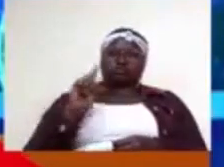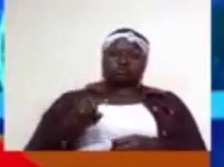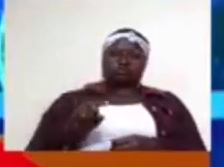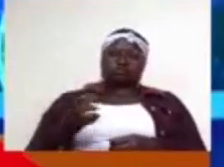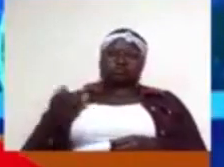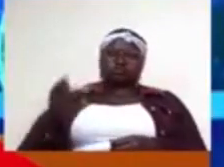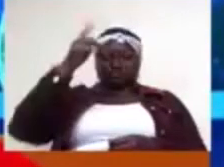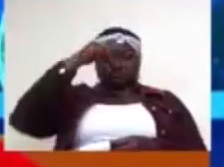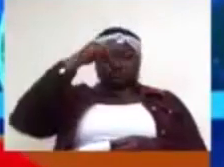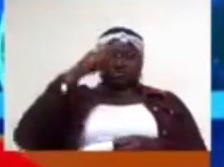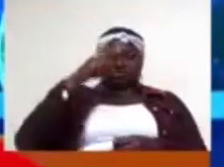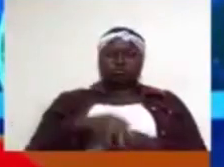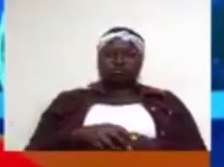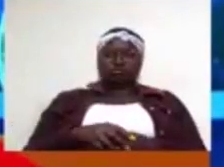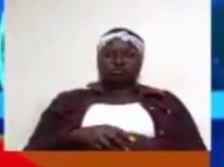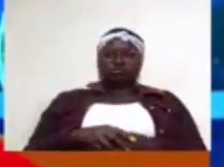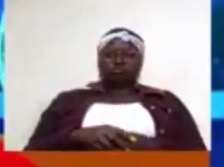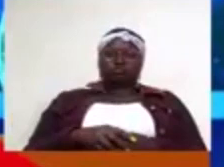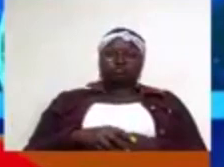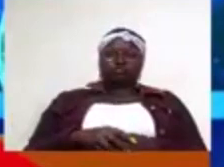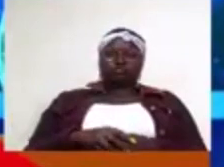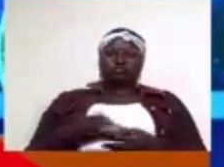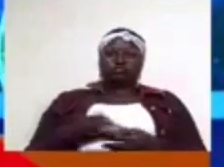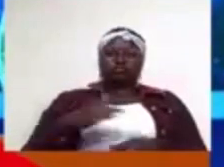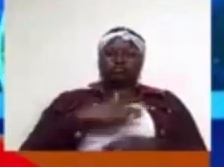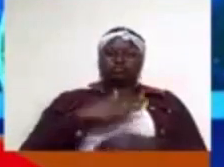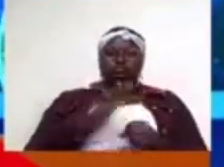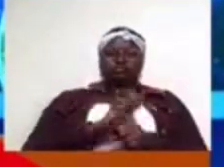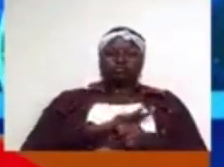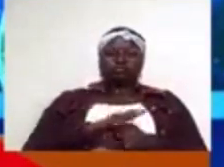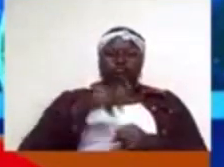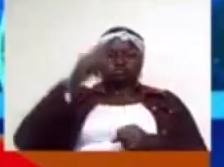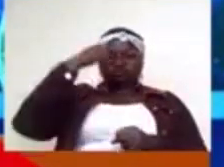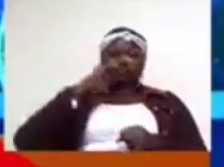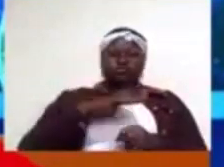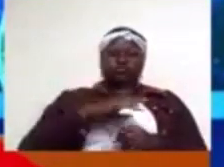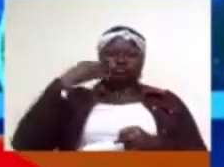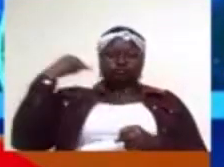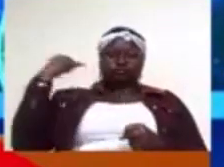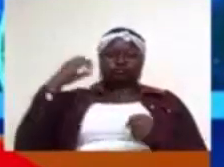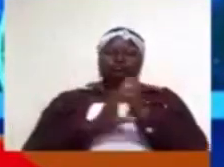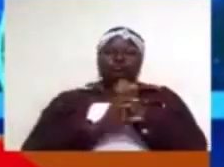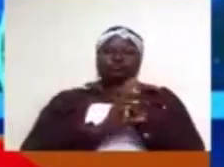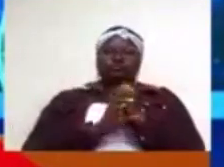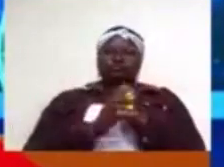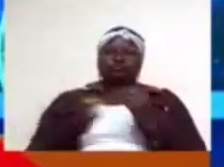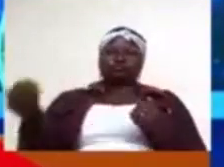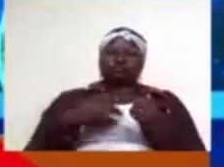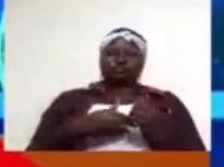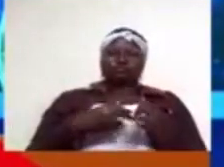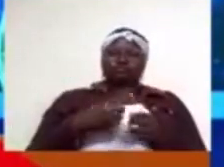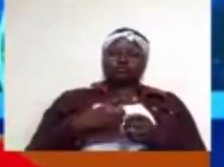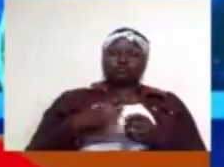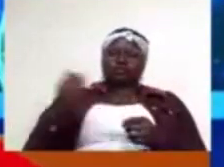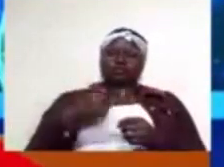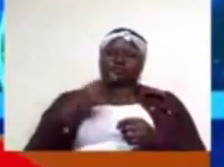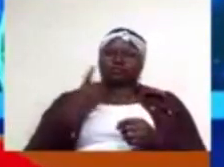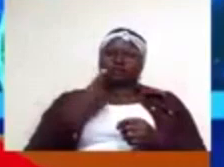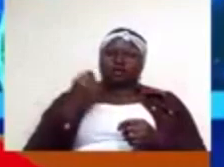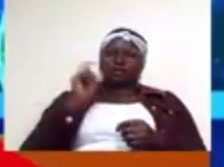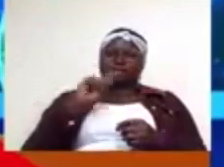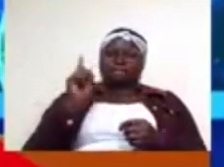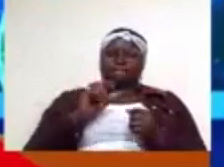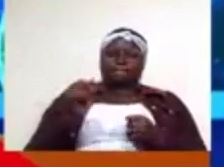giki kigie mafitha a forithi ngi ni ukuraga afitha wa forithi ego ku county ni ya Naikuru na oka guko thutha mieri igana ona